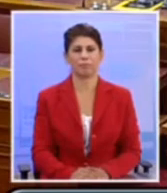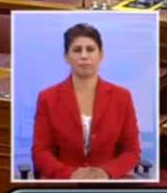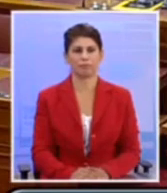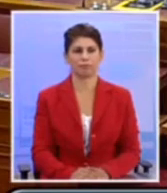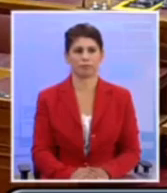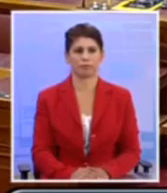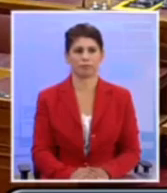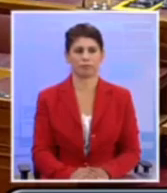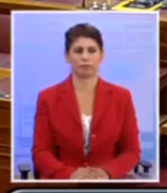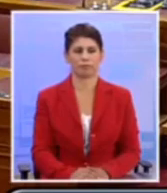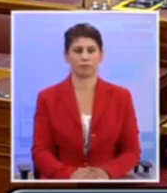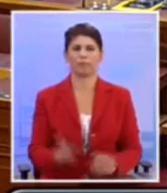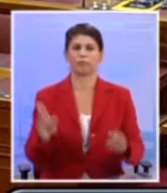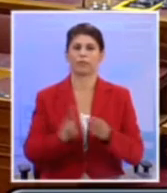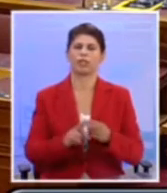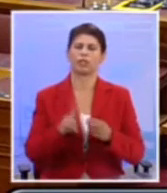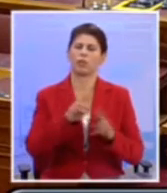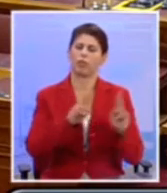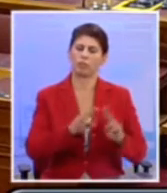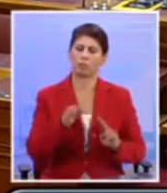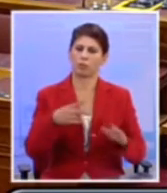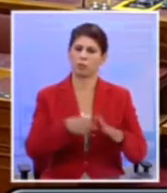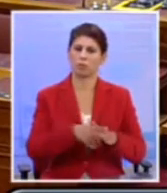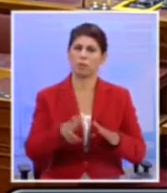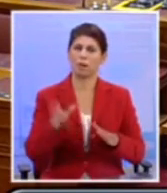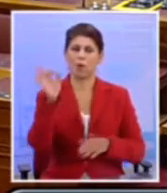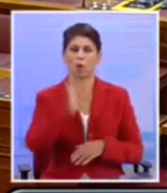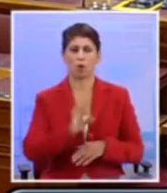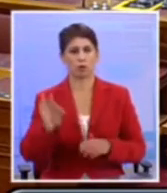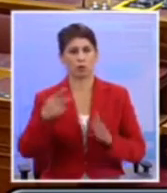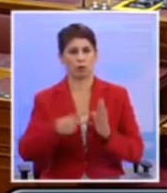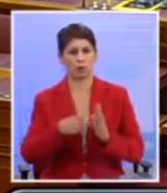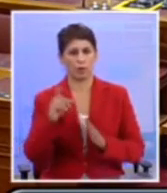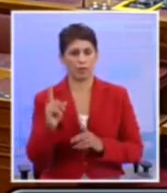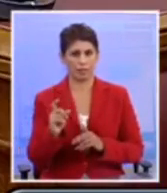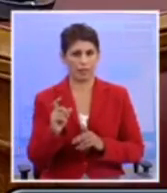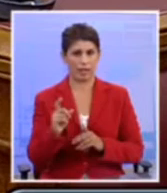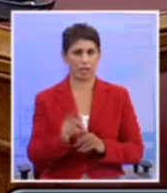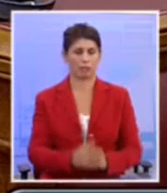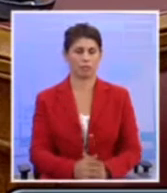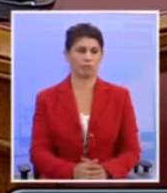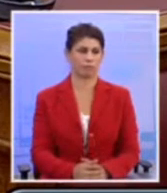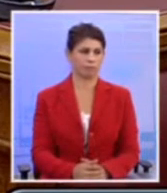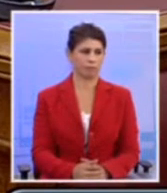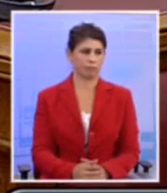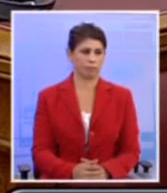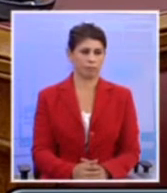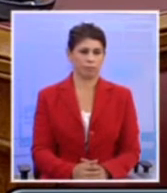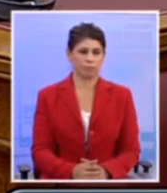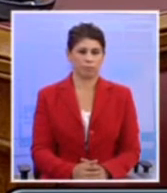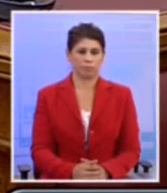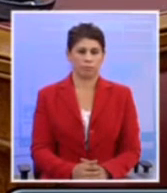στο annual meetings του IMF που έγινε περίπου τον Οκτώβριο του 2010, όπου